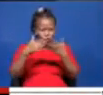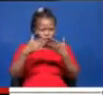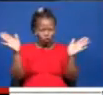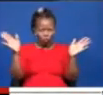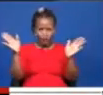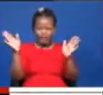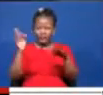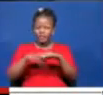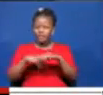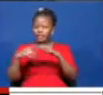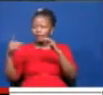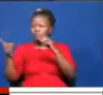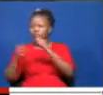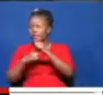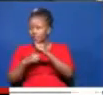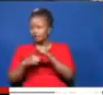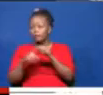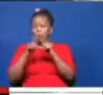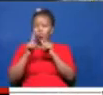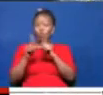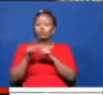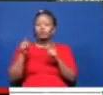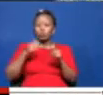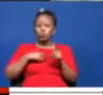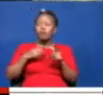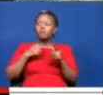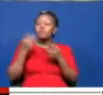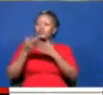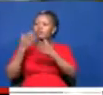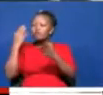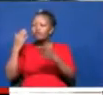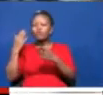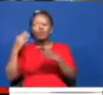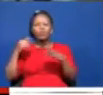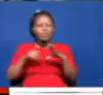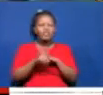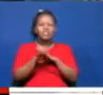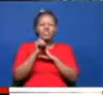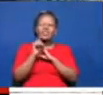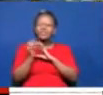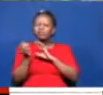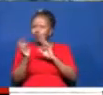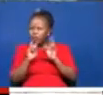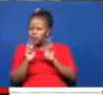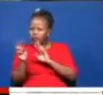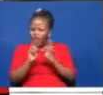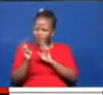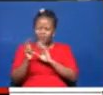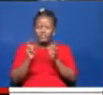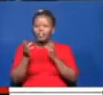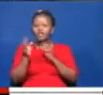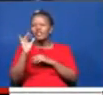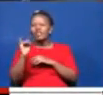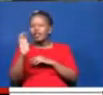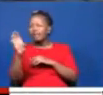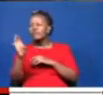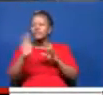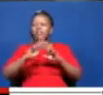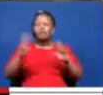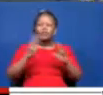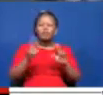Na nimetoka saizi tu hapo ndani kuangalia jinsi IBC wamejipanga, na ninaona kwamba